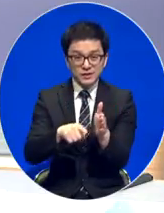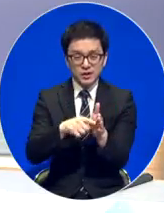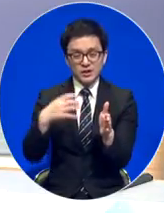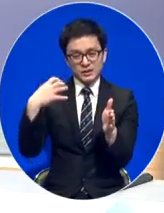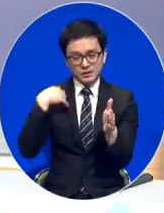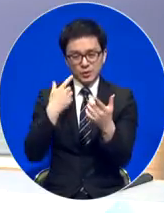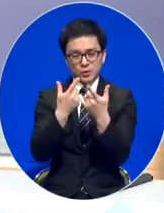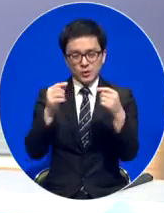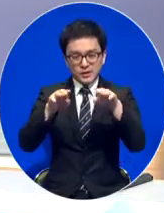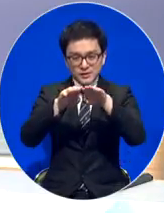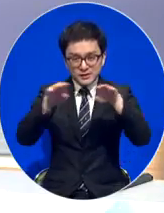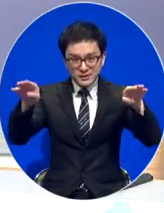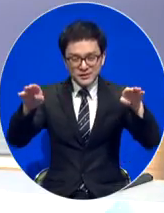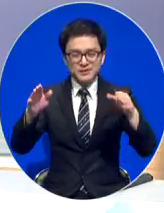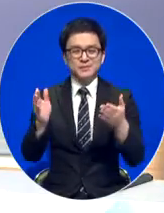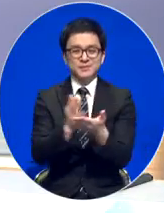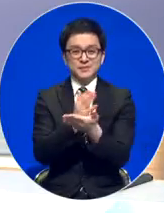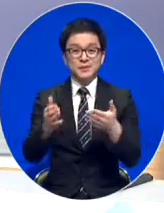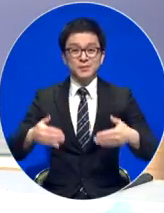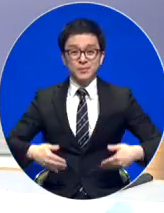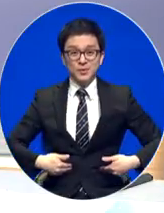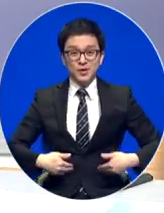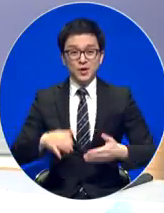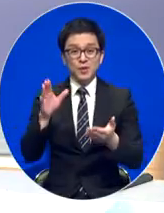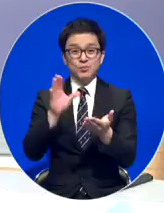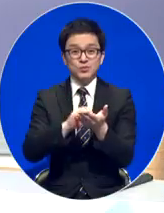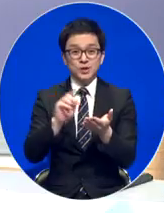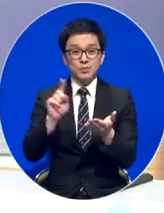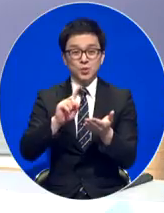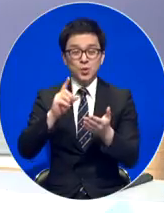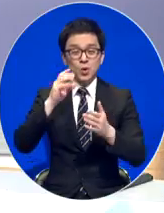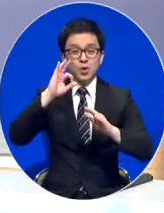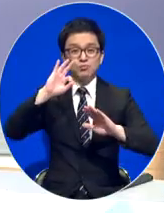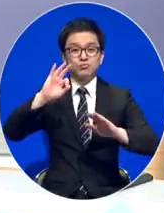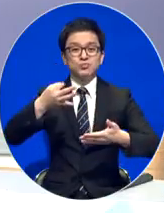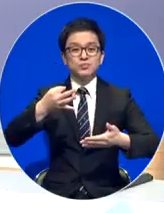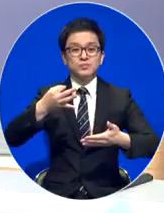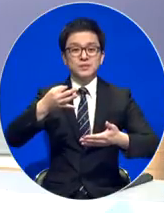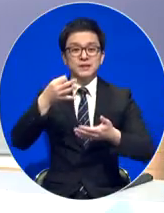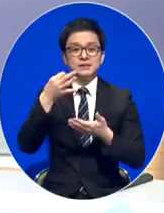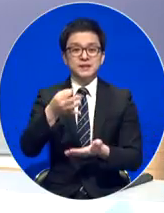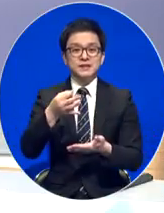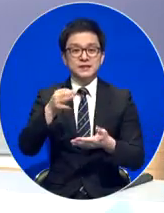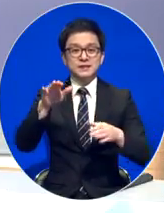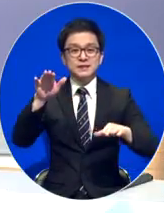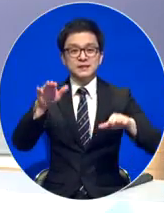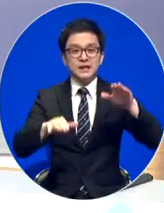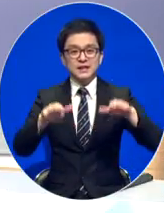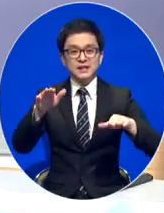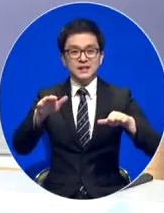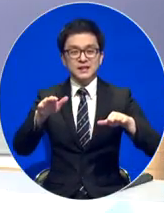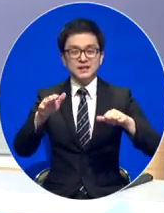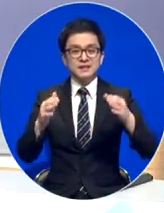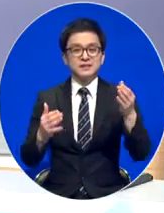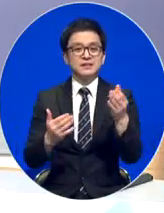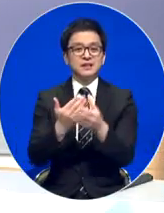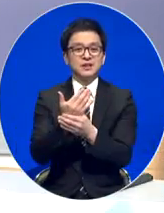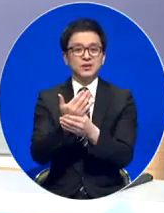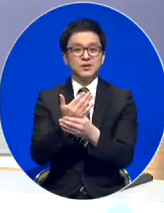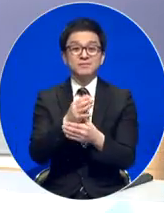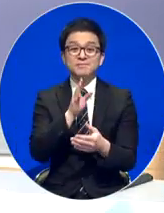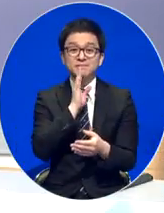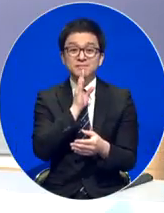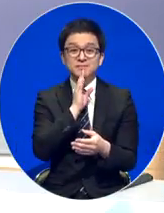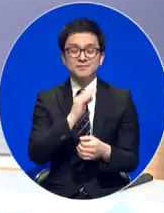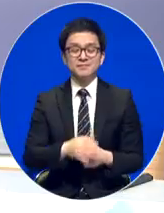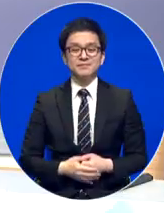책임도 동등하게 나눠야 하는데요. 문제는 이 부담의 크기, 소득과 재산 차이를 고려해서 정말 공평하게